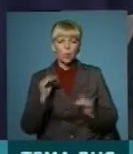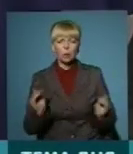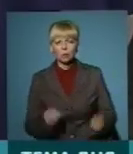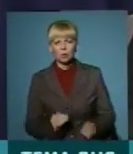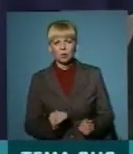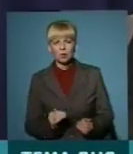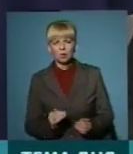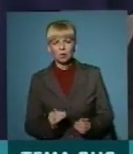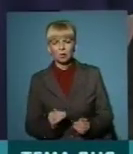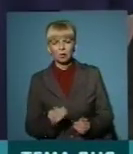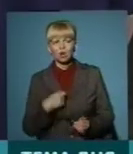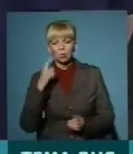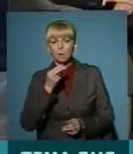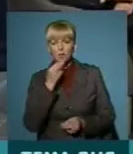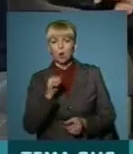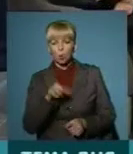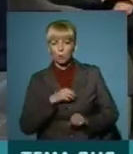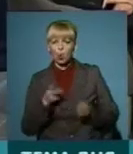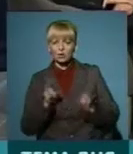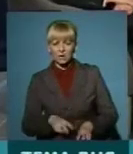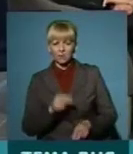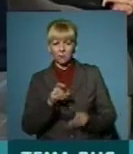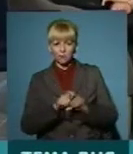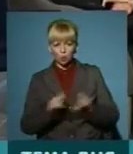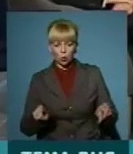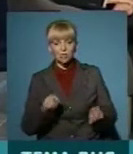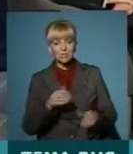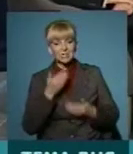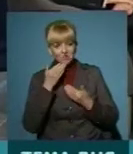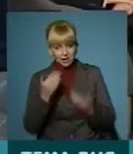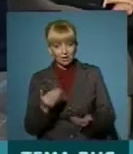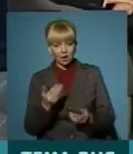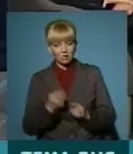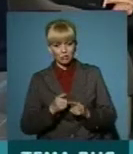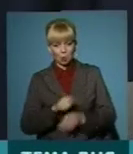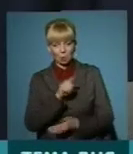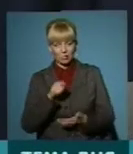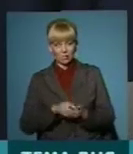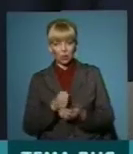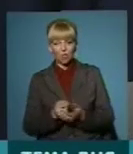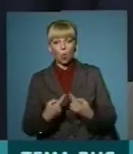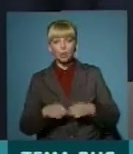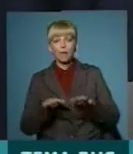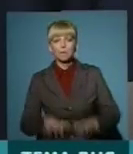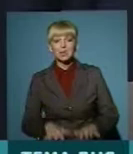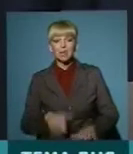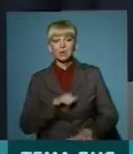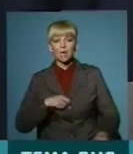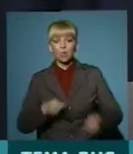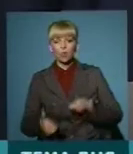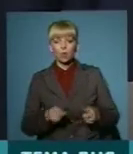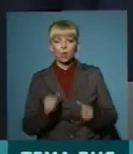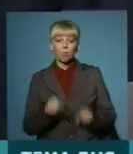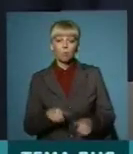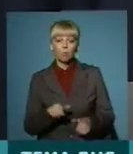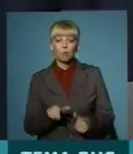що питання могли б школам залишити. Хоча б школам питання. Чи ви зверталися саме з цього питання до органів місцевого самоврядування, чи,